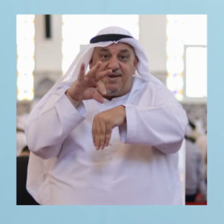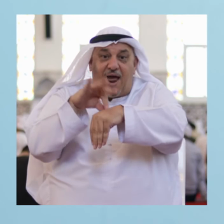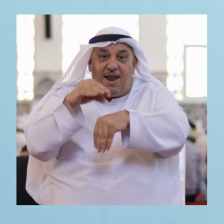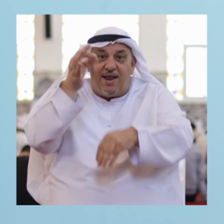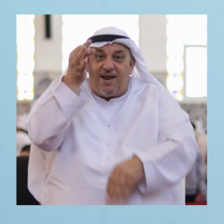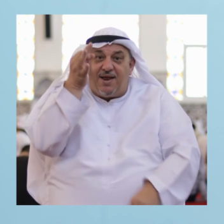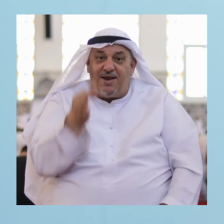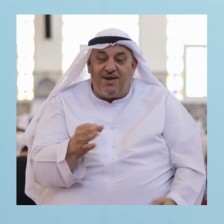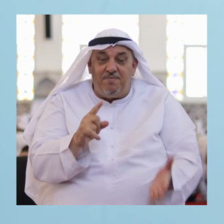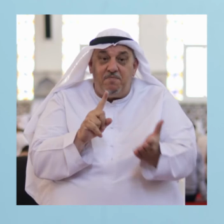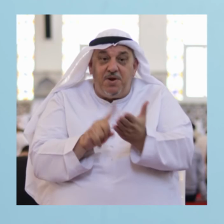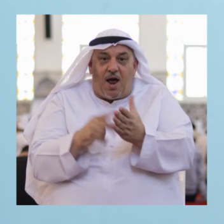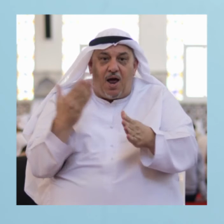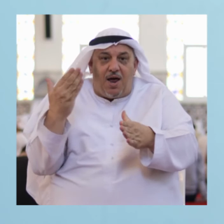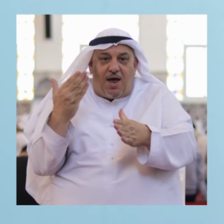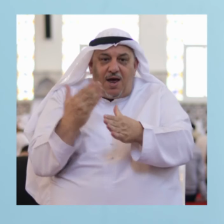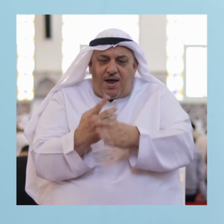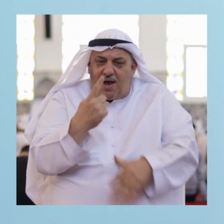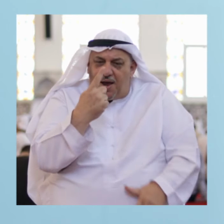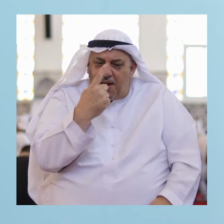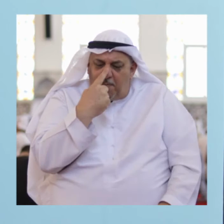تقديرا لانسانيته